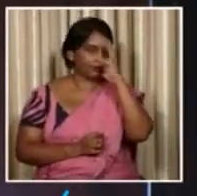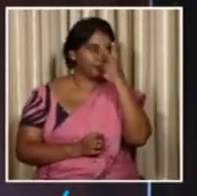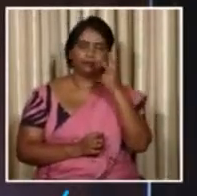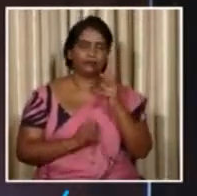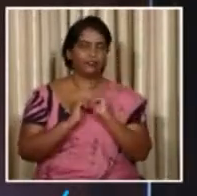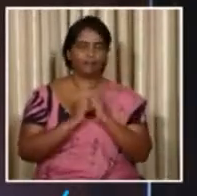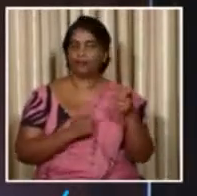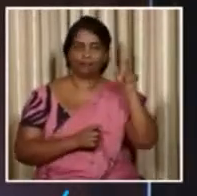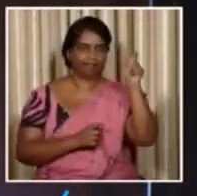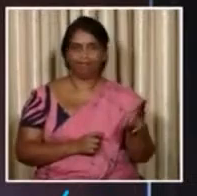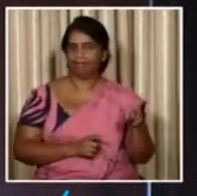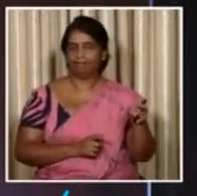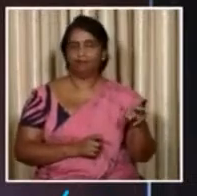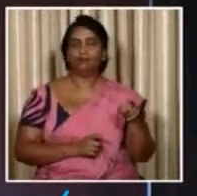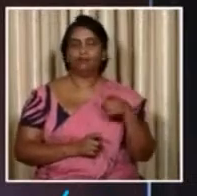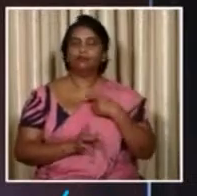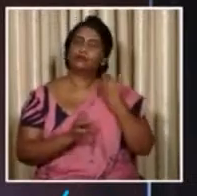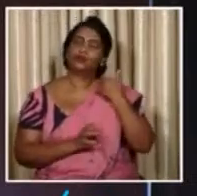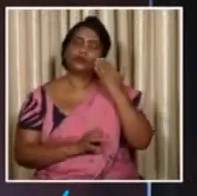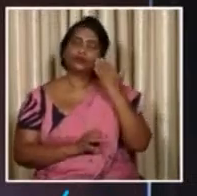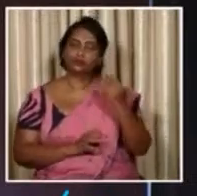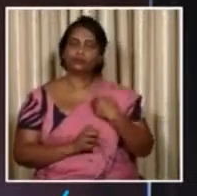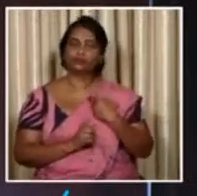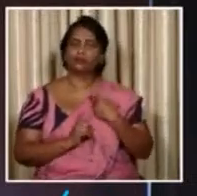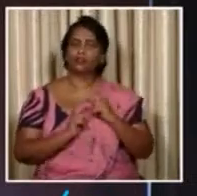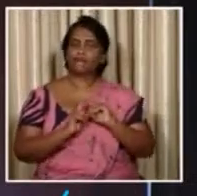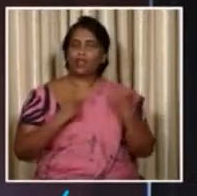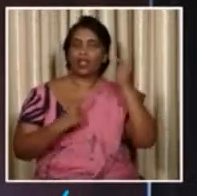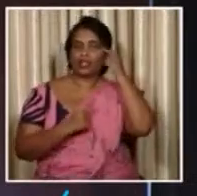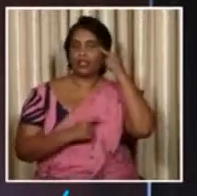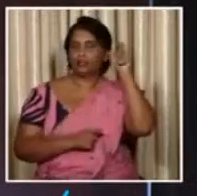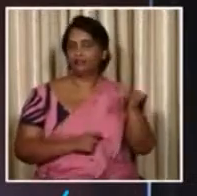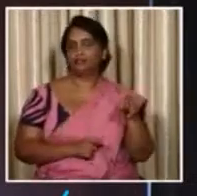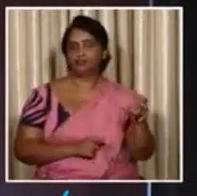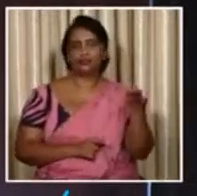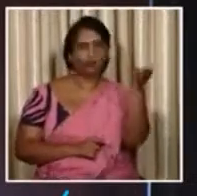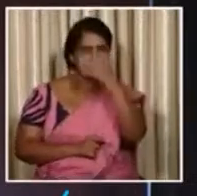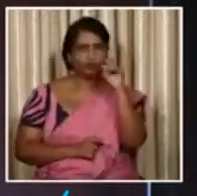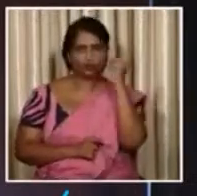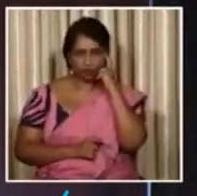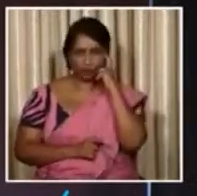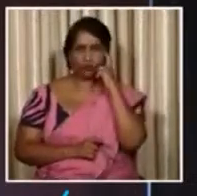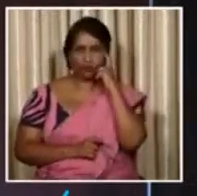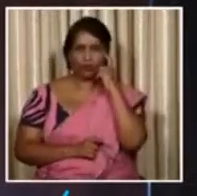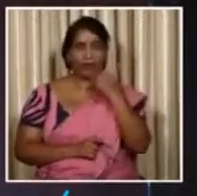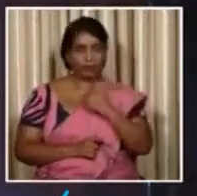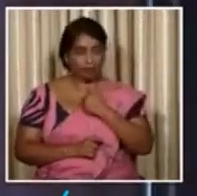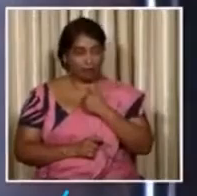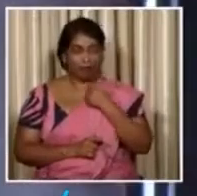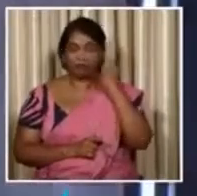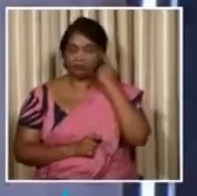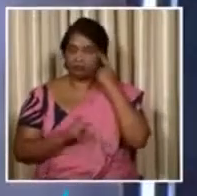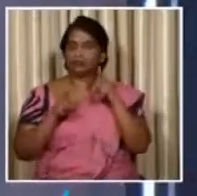අවශ්‍ය පුද්ගලයෙක් නෙවෙයි. එතුමා මම හිතන්නේ වෙනස් සිතක් තියෙන පුද්ගලයෙක්. ඔබතුමාලා දන්නවද මම දන්න